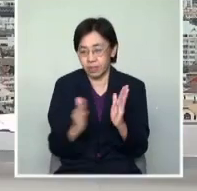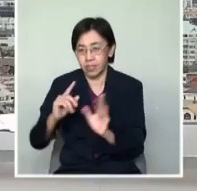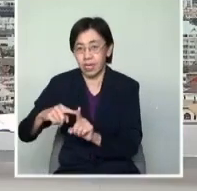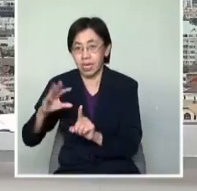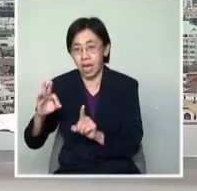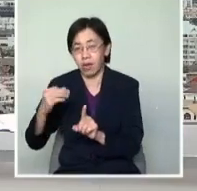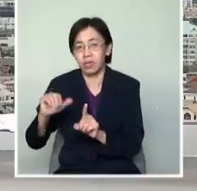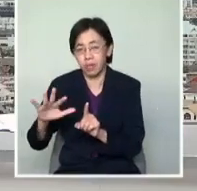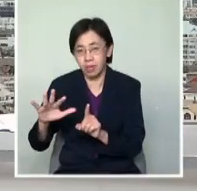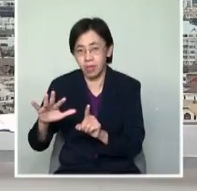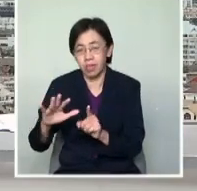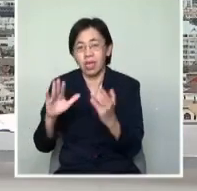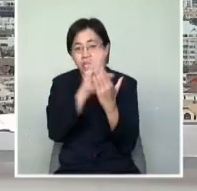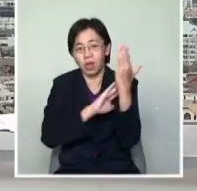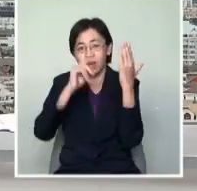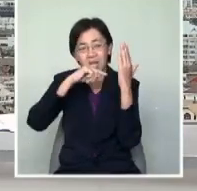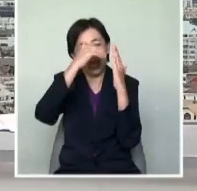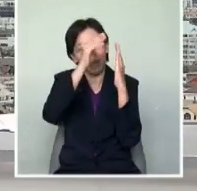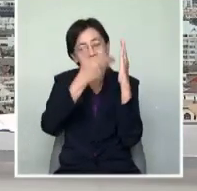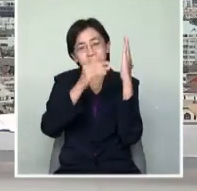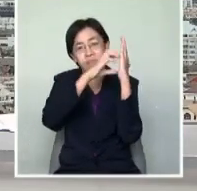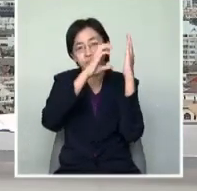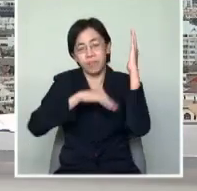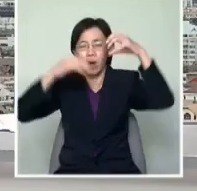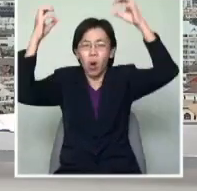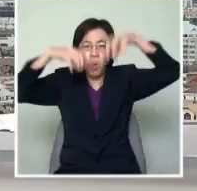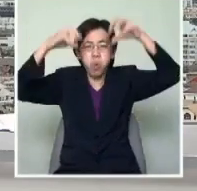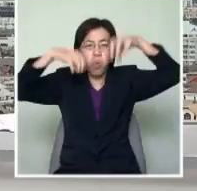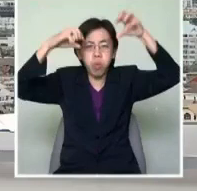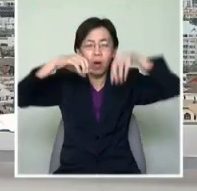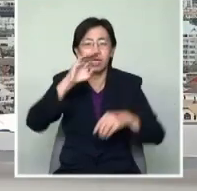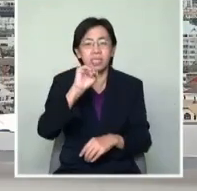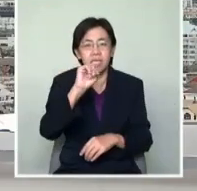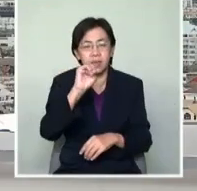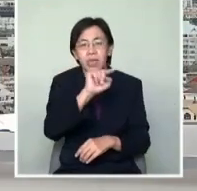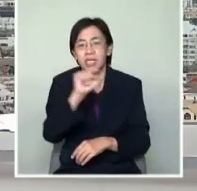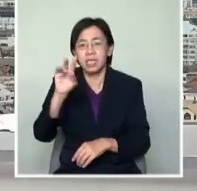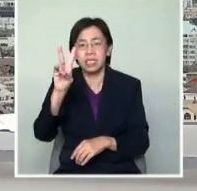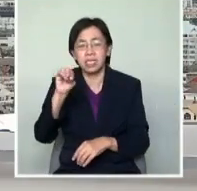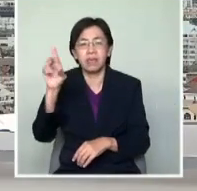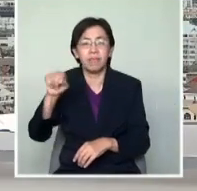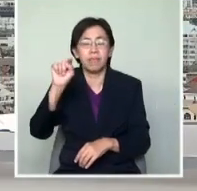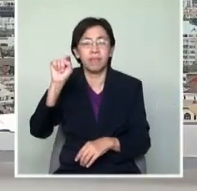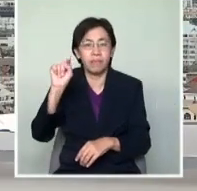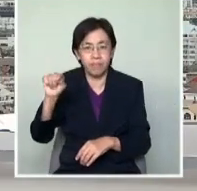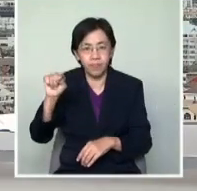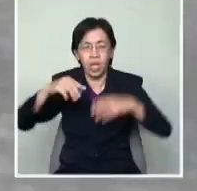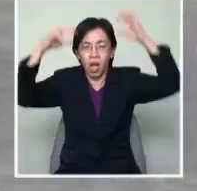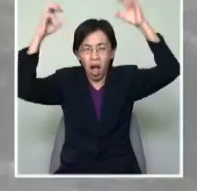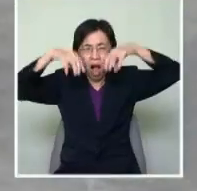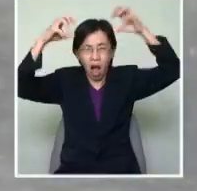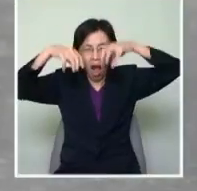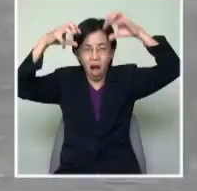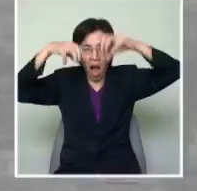นทั่วทุกภาคของประเทศไทยจะมีฝนตกลงมาสักประมาณ140ถึง170ของพื้นที่จะมีเยอะหน่อย